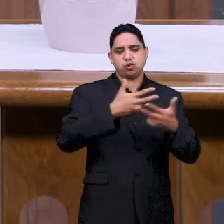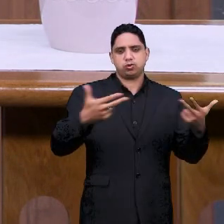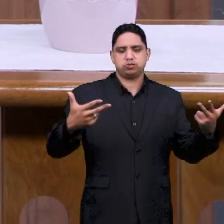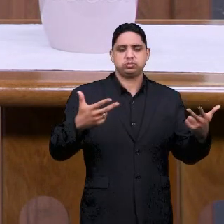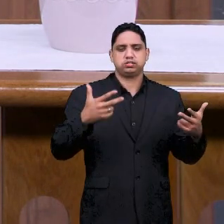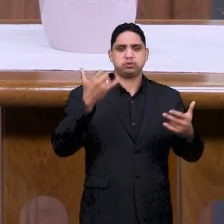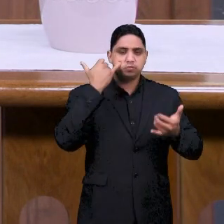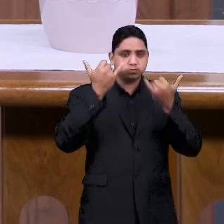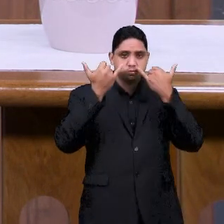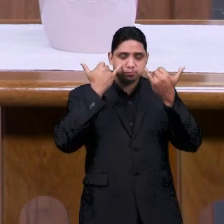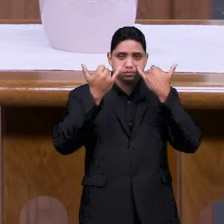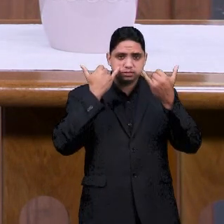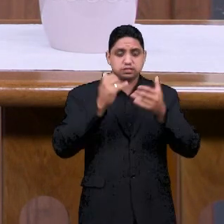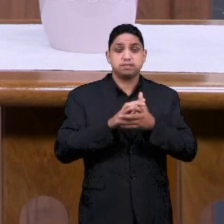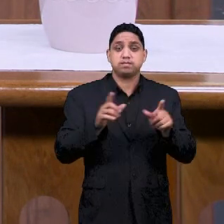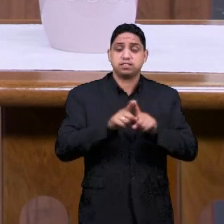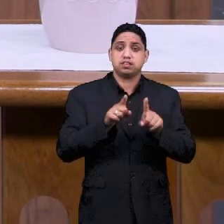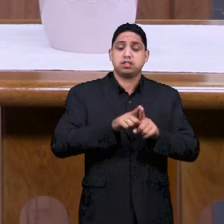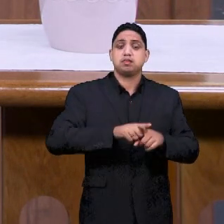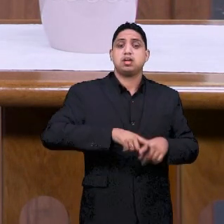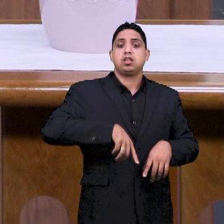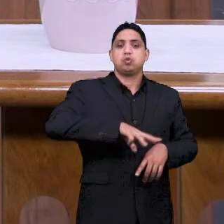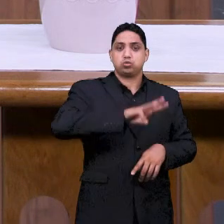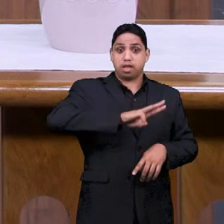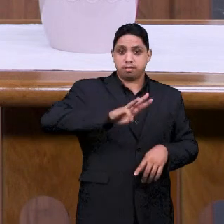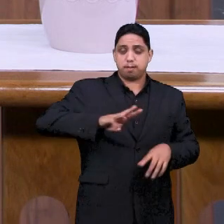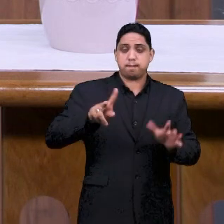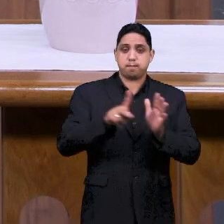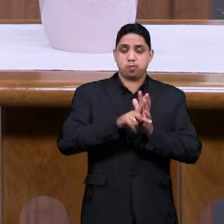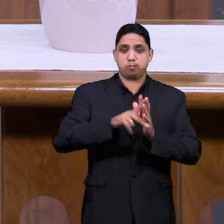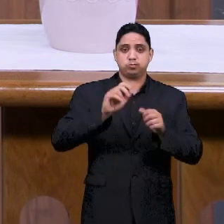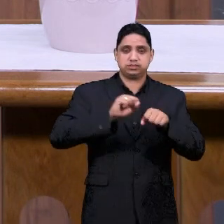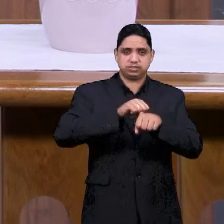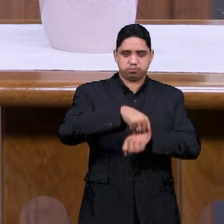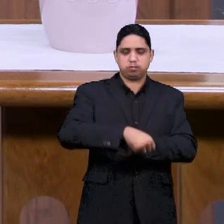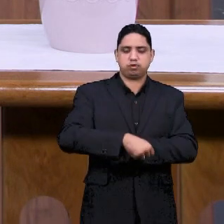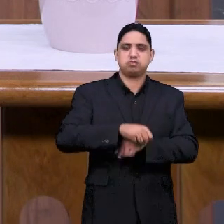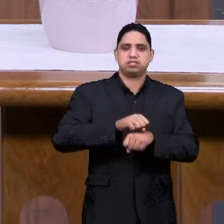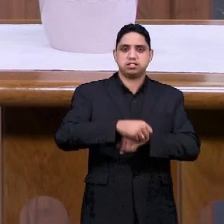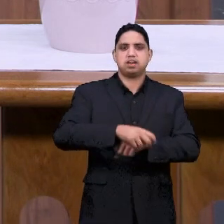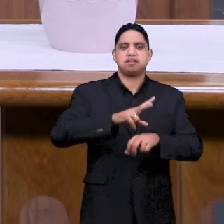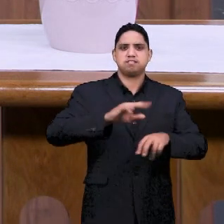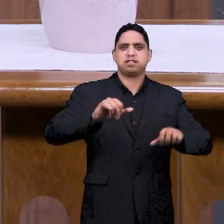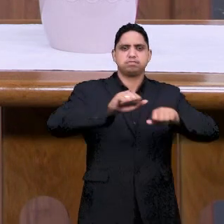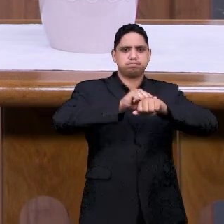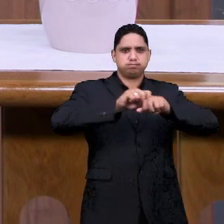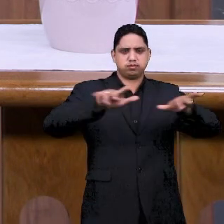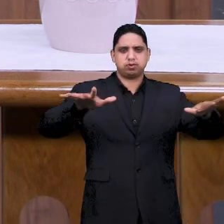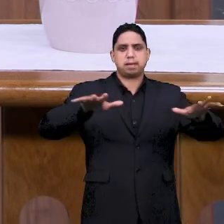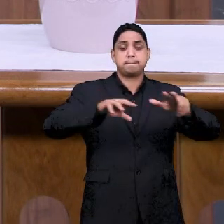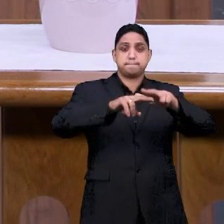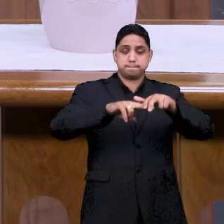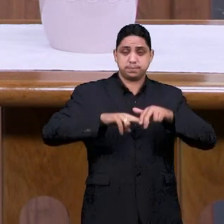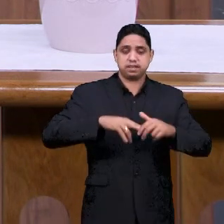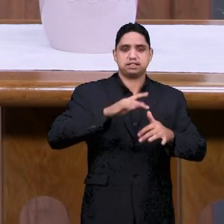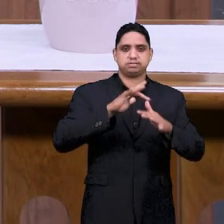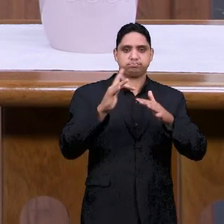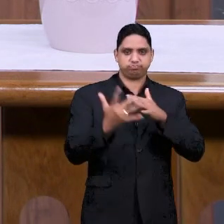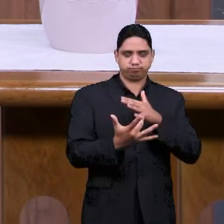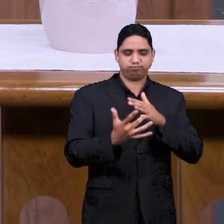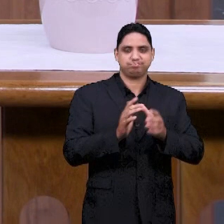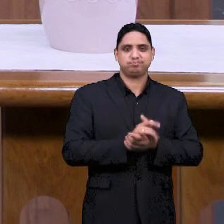appeler pour être assisté. Vous avez d'autres informations. Le lien pour le séminaire va être divulguer et à travers nos